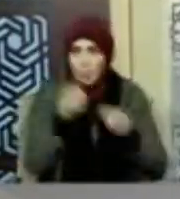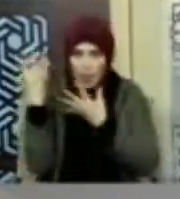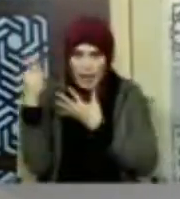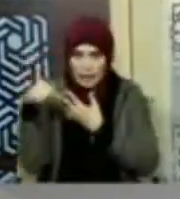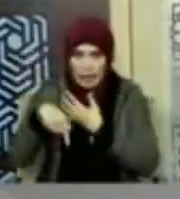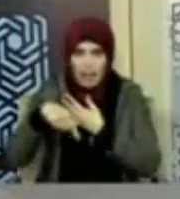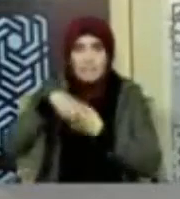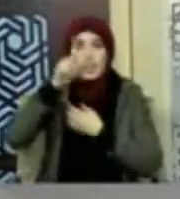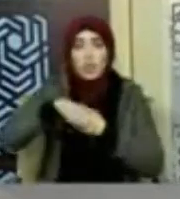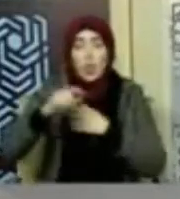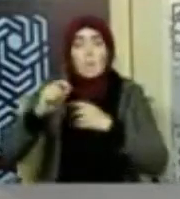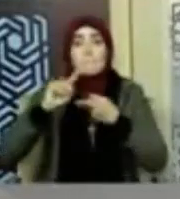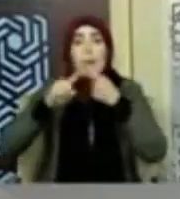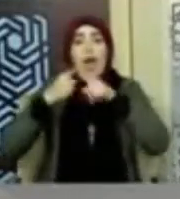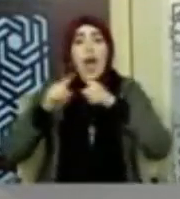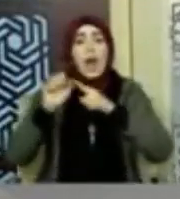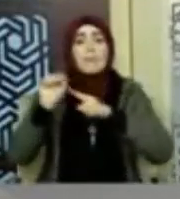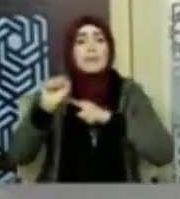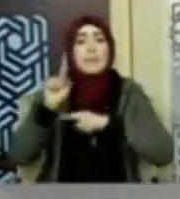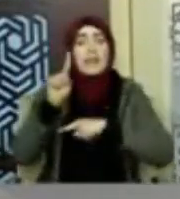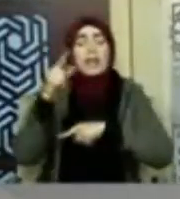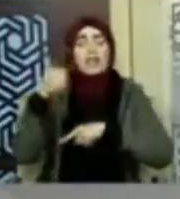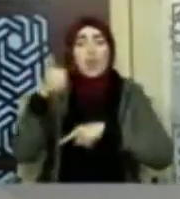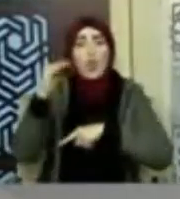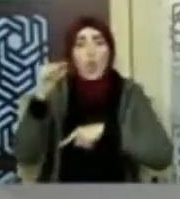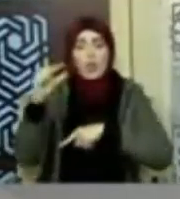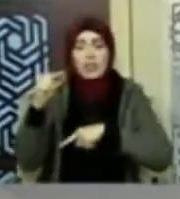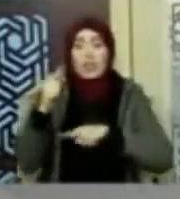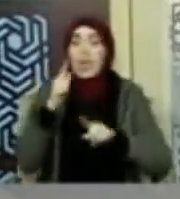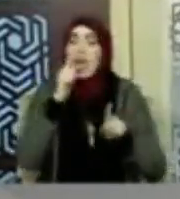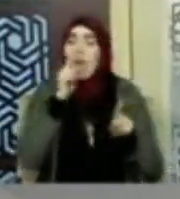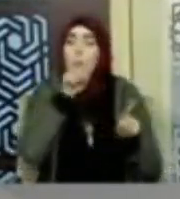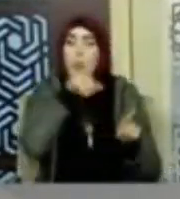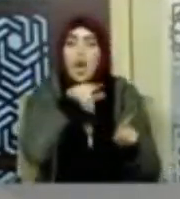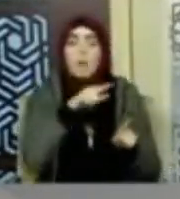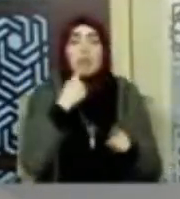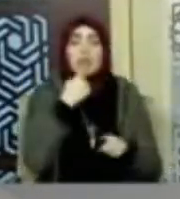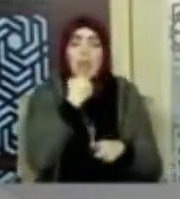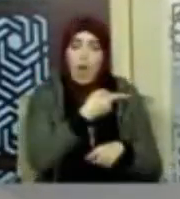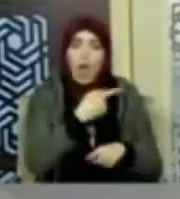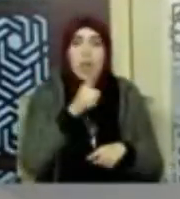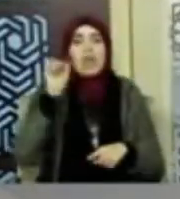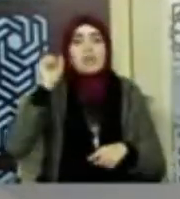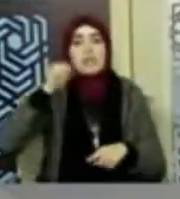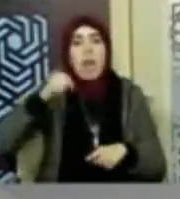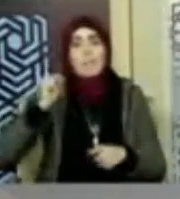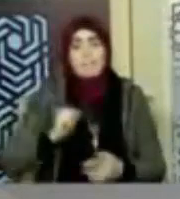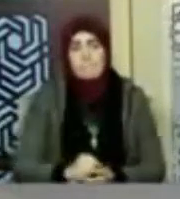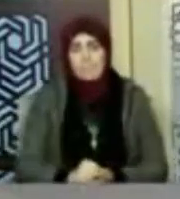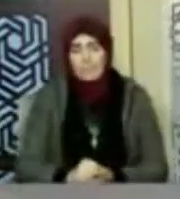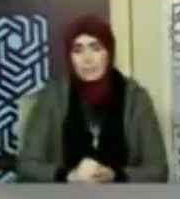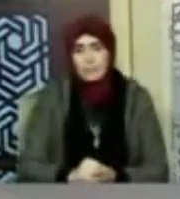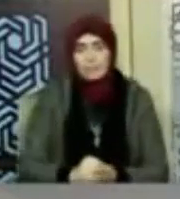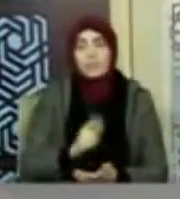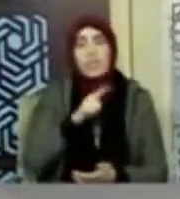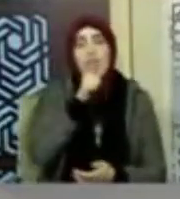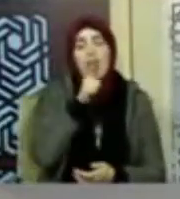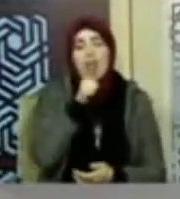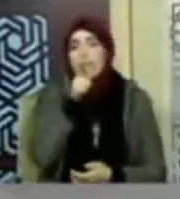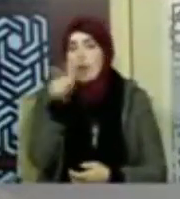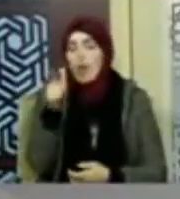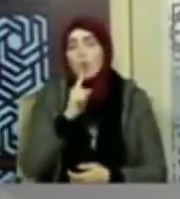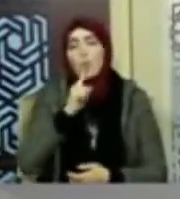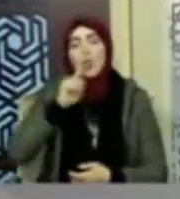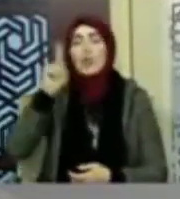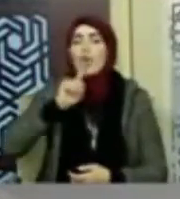صلى الله عليه وسلم نعم. فقال والذي نفسي بيده